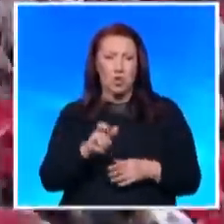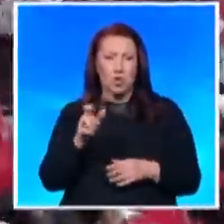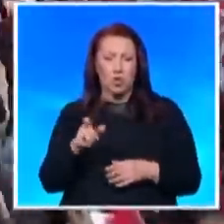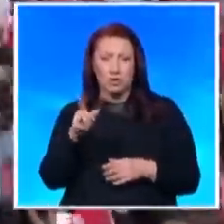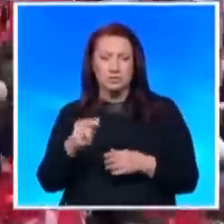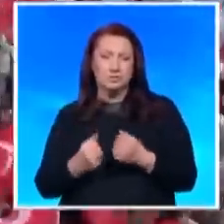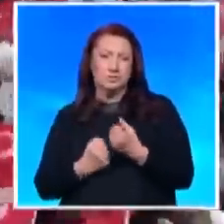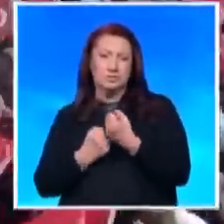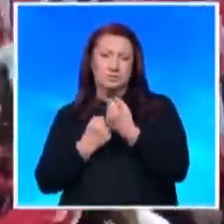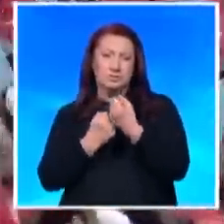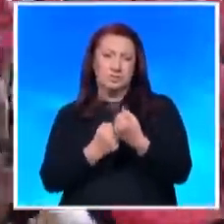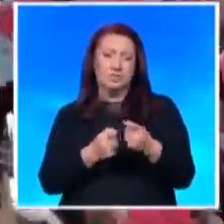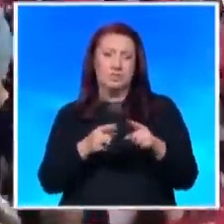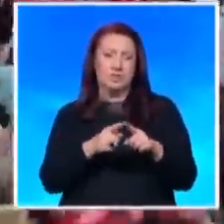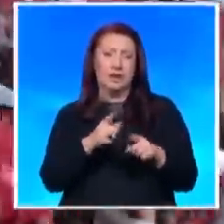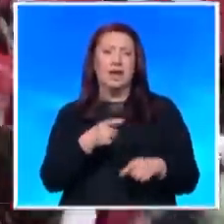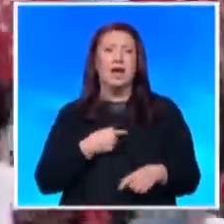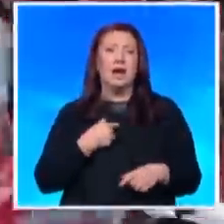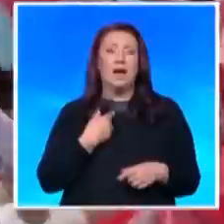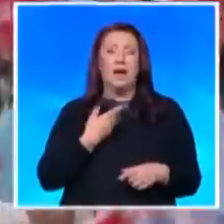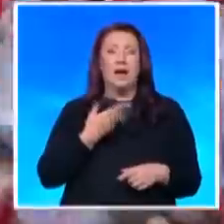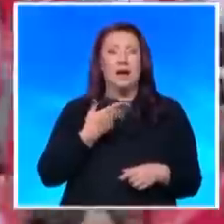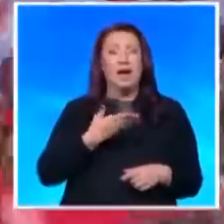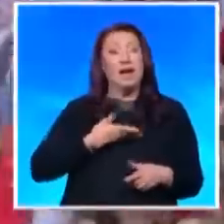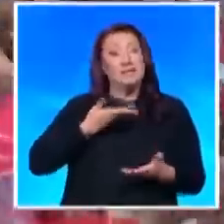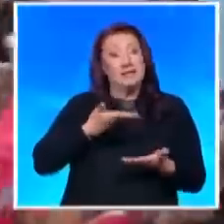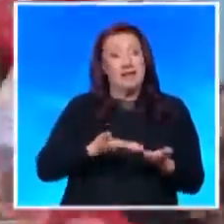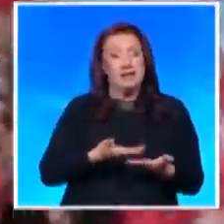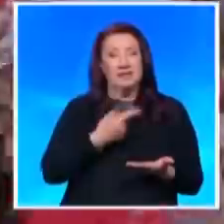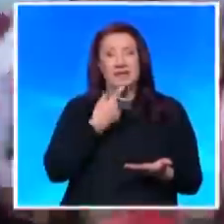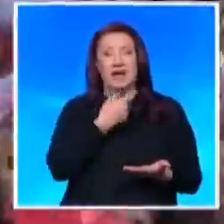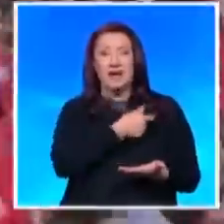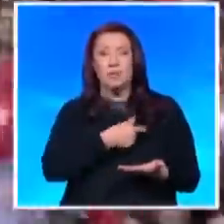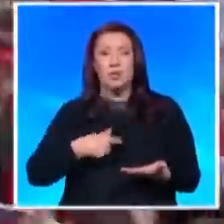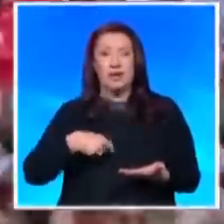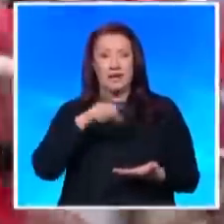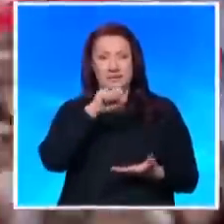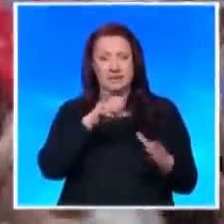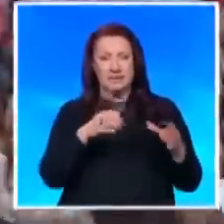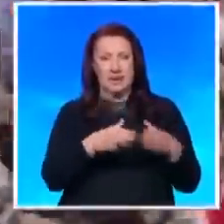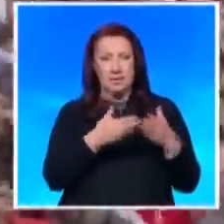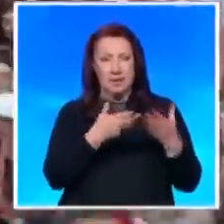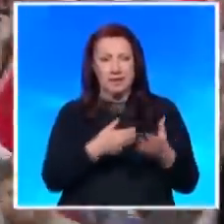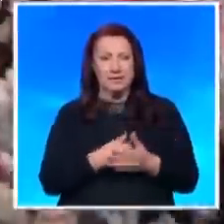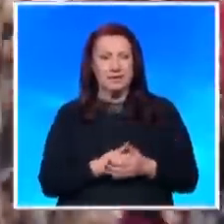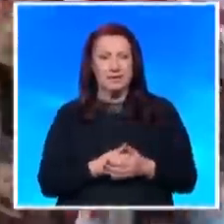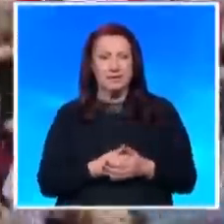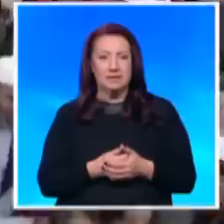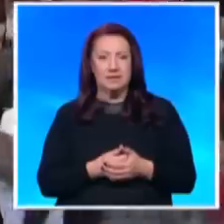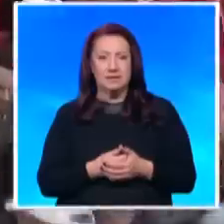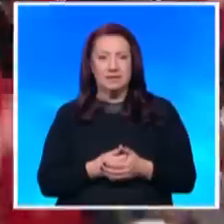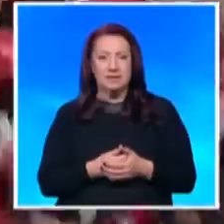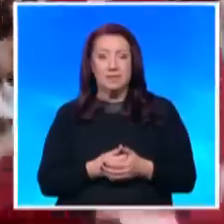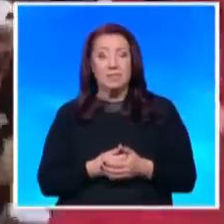Кемал Кълъчдаров. Републиканската народна партия, който стои от неговата политическа сила, е подкрепена от още други 5 партии